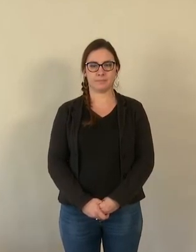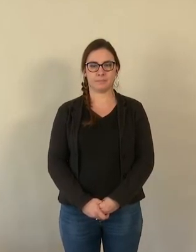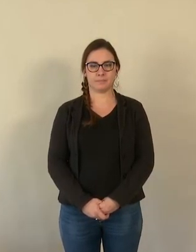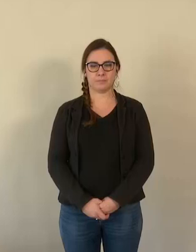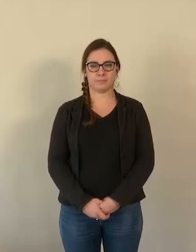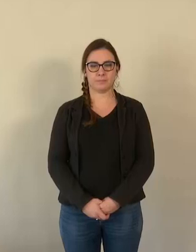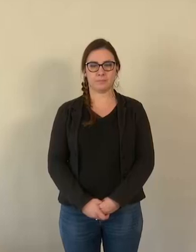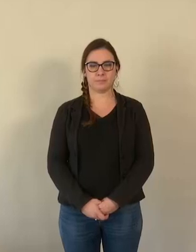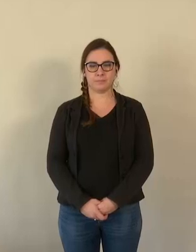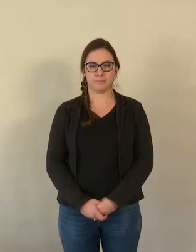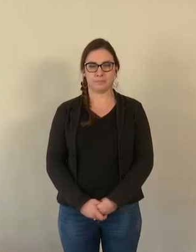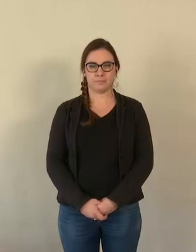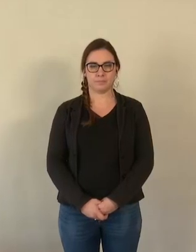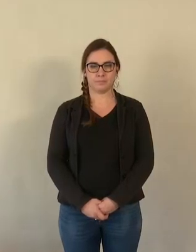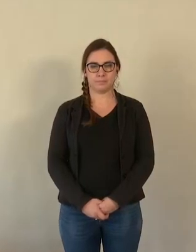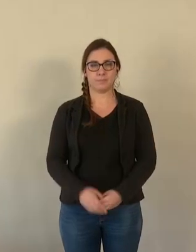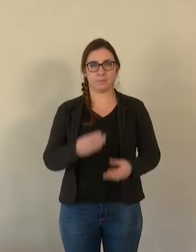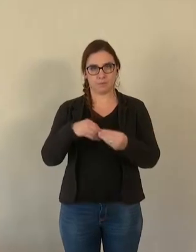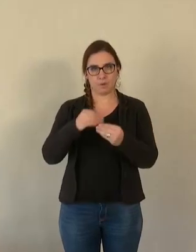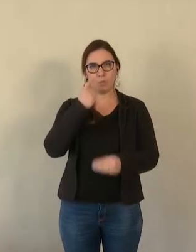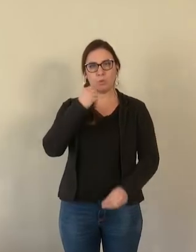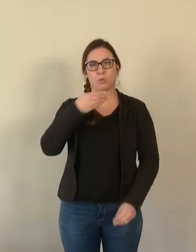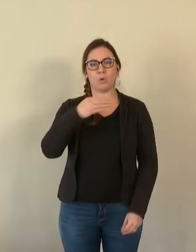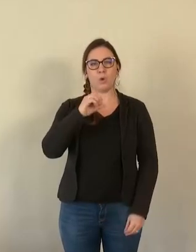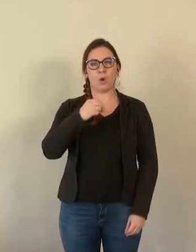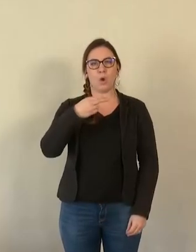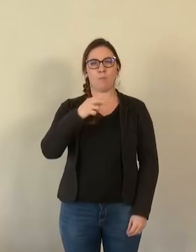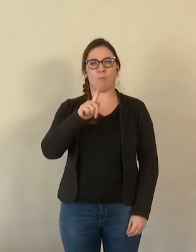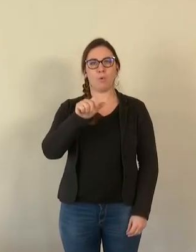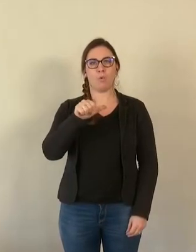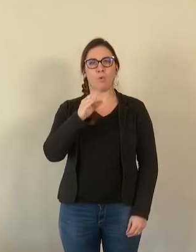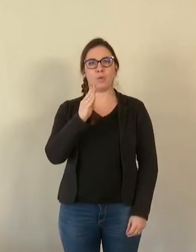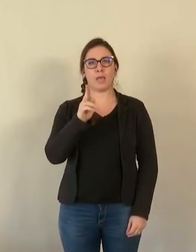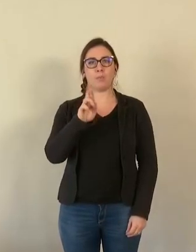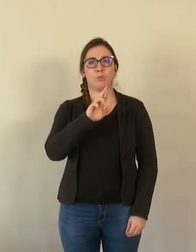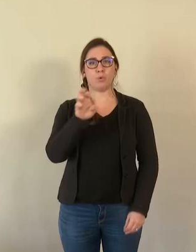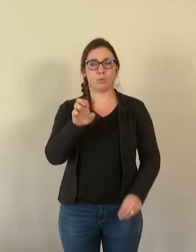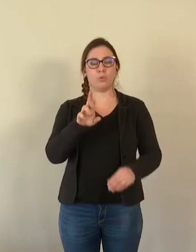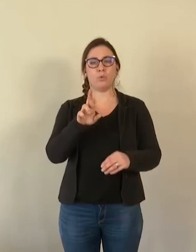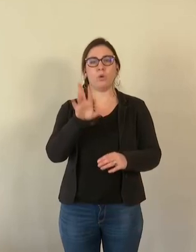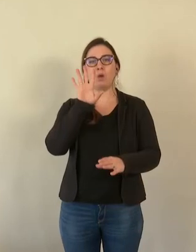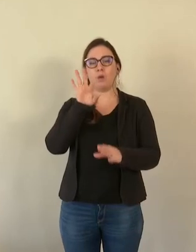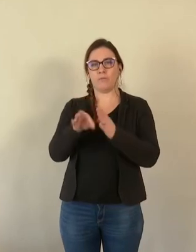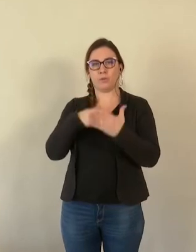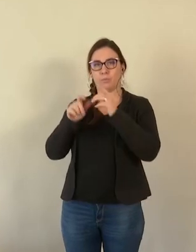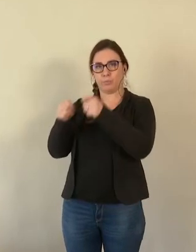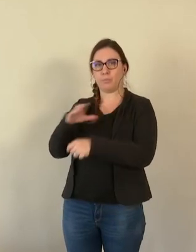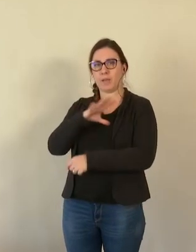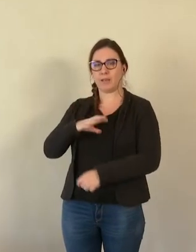HMOs son pouvoir jusqu'à son arrivée g Nam Anne